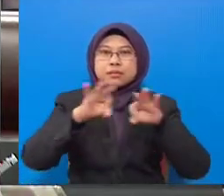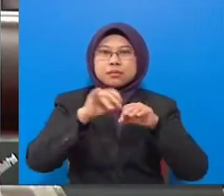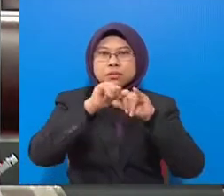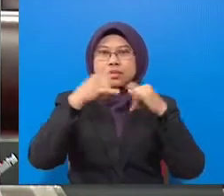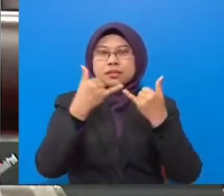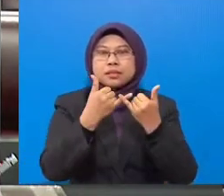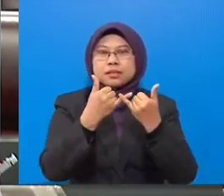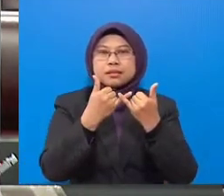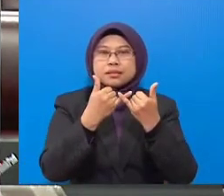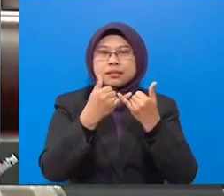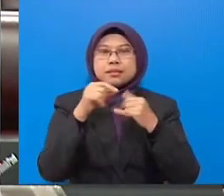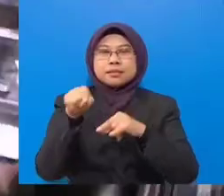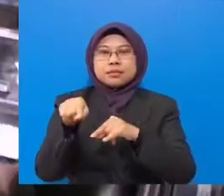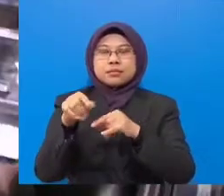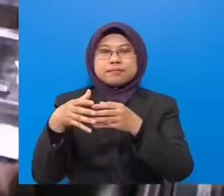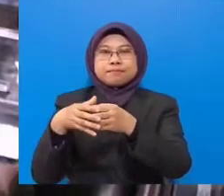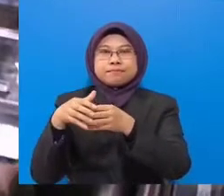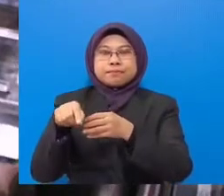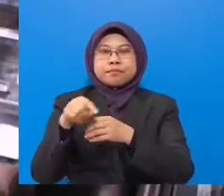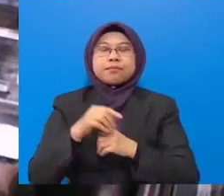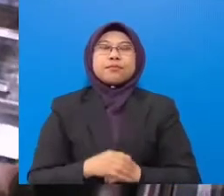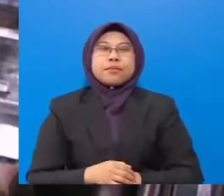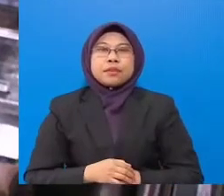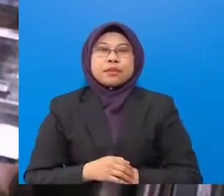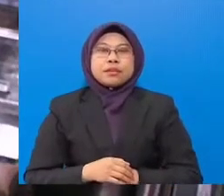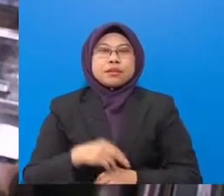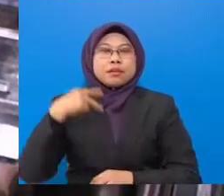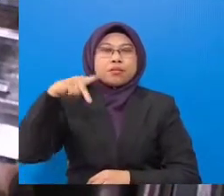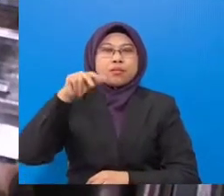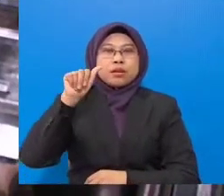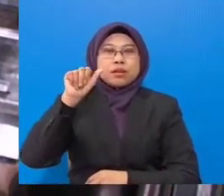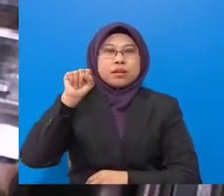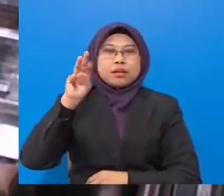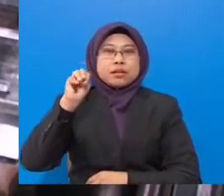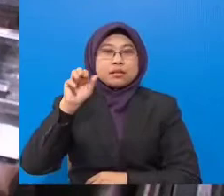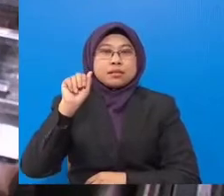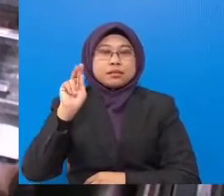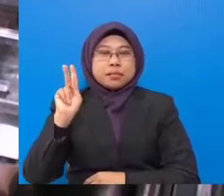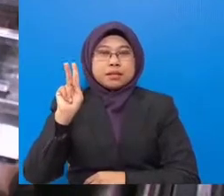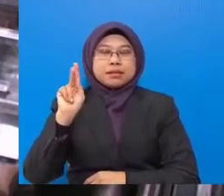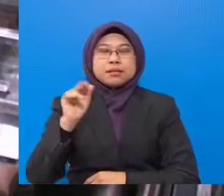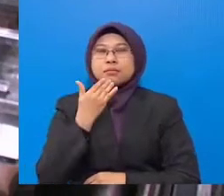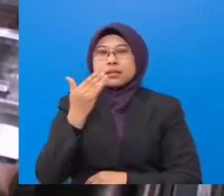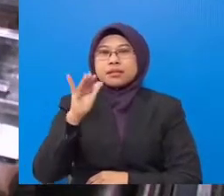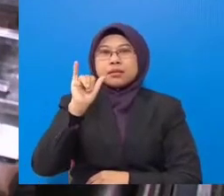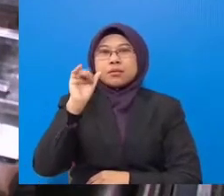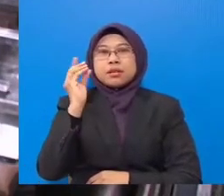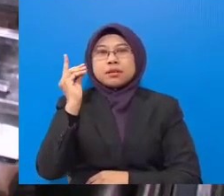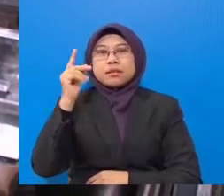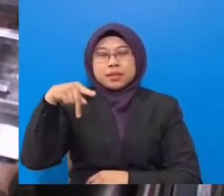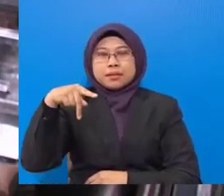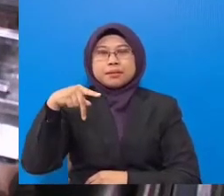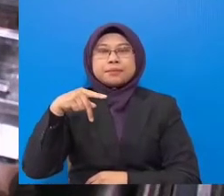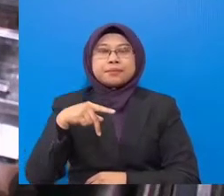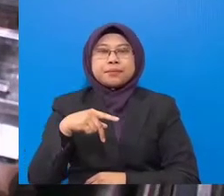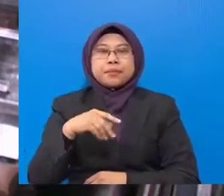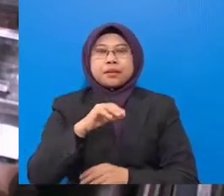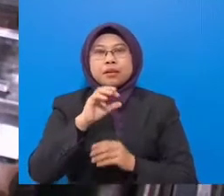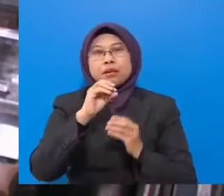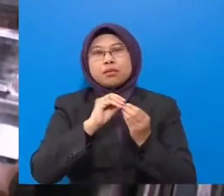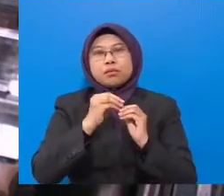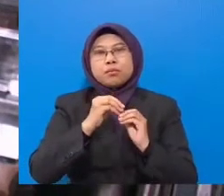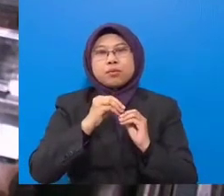step on asma binti Husain Terima kasih tasnya di betul soalnya saya